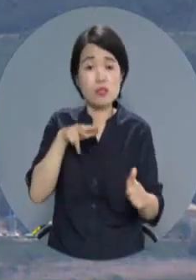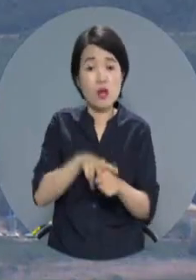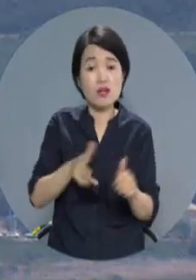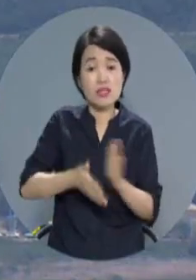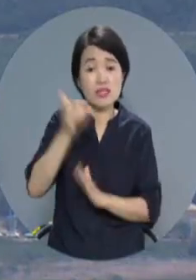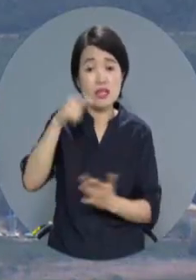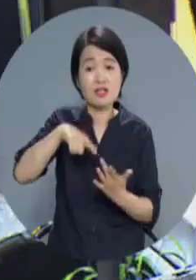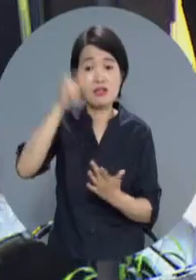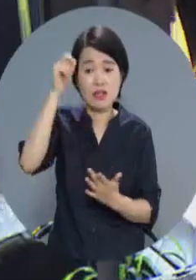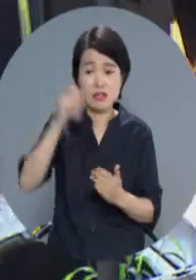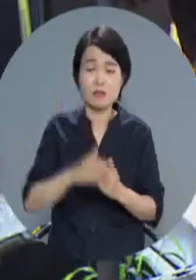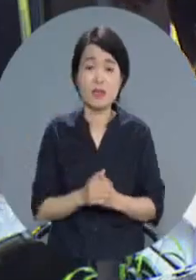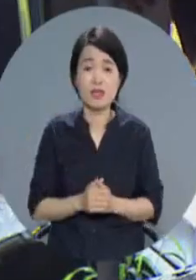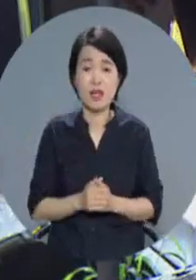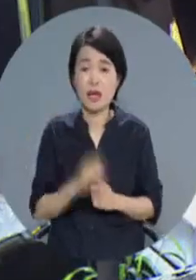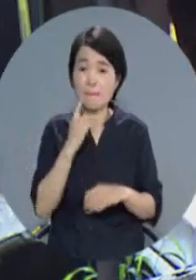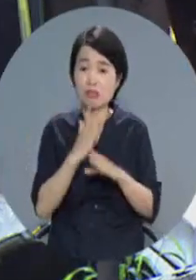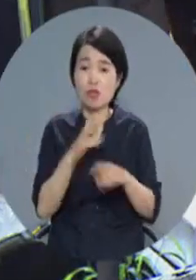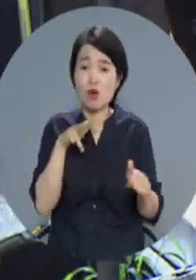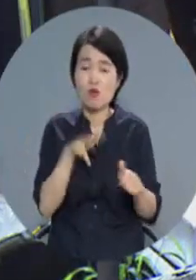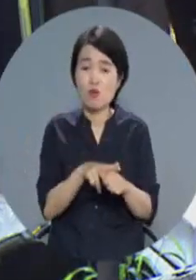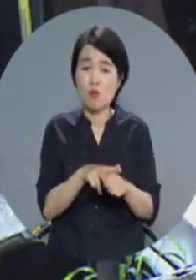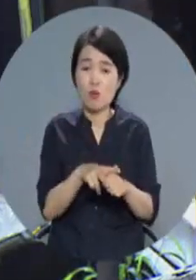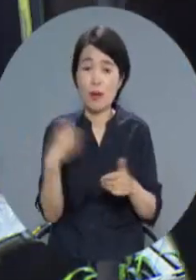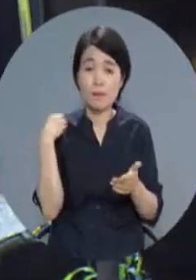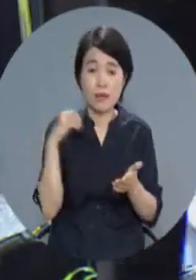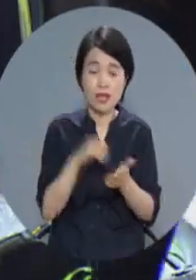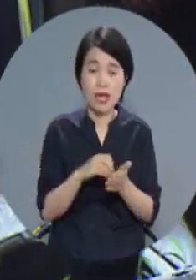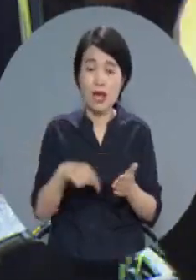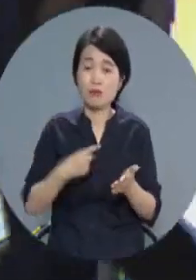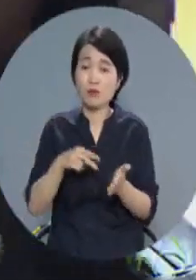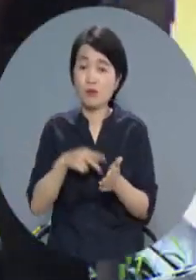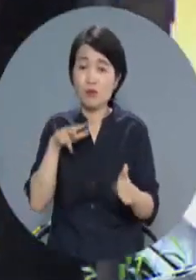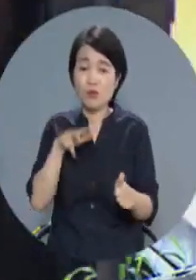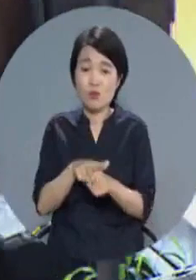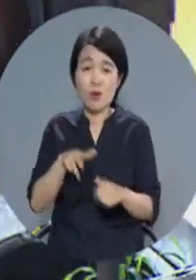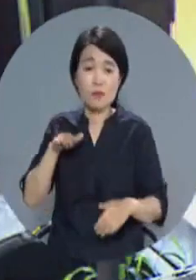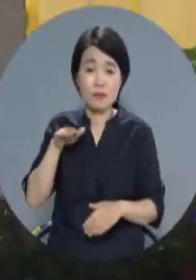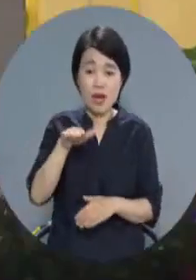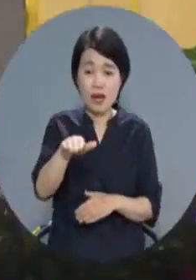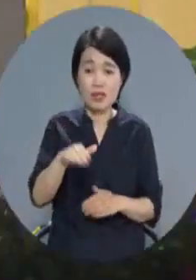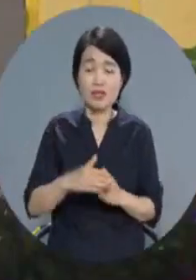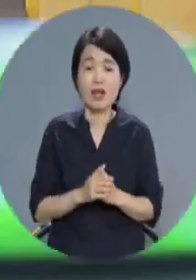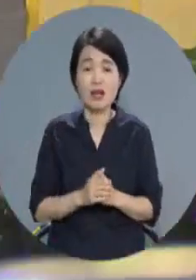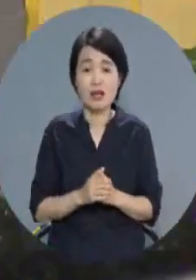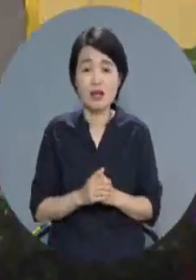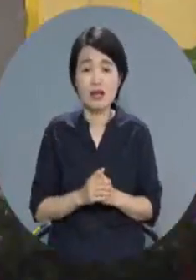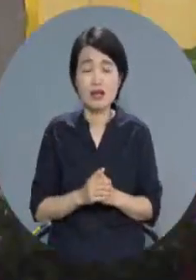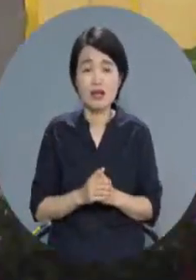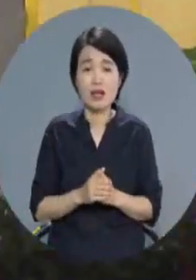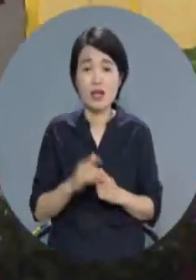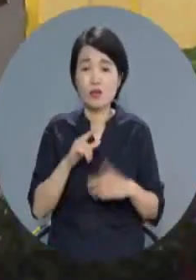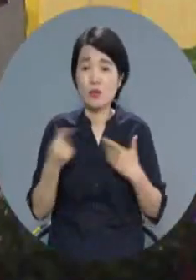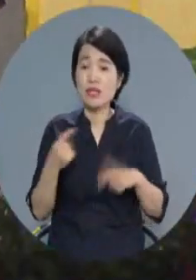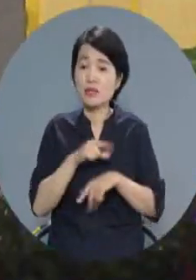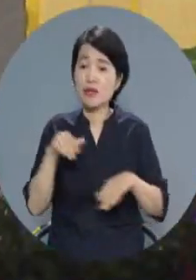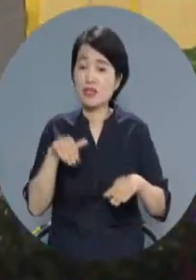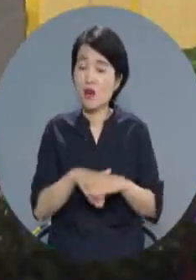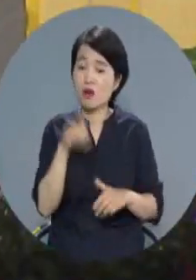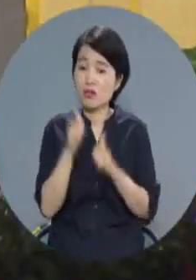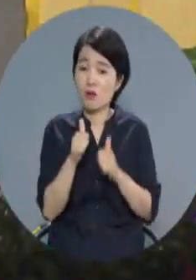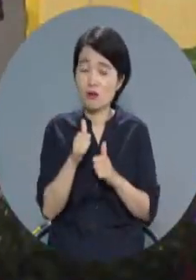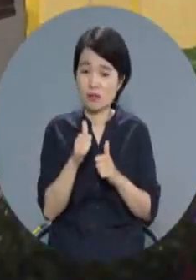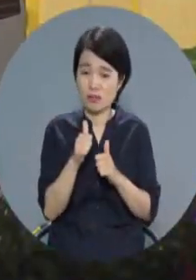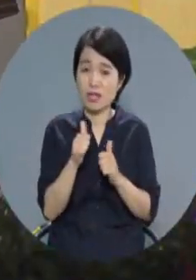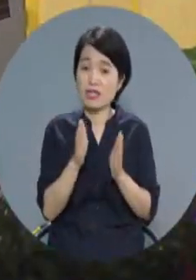선택해왔습니다. 민주당 후보의 탈환이냐, 무소속 후보의 수성이냐. 6.1 지방선거 선거전이